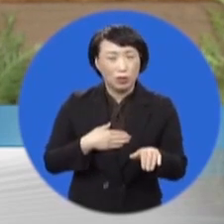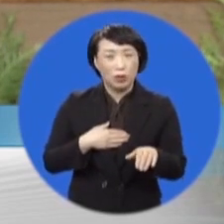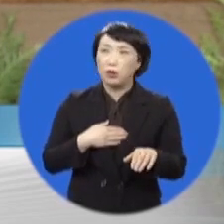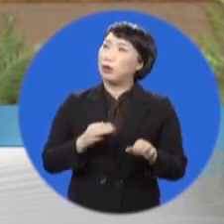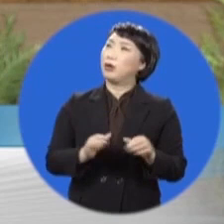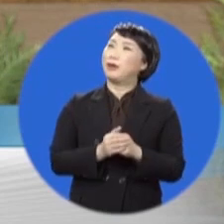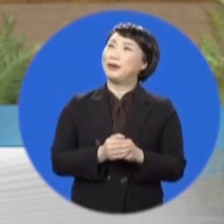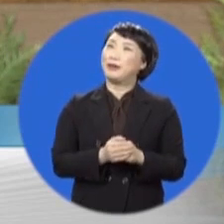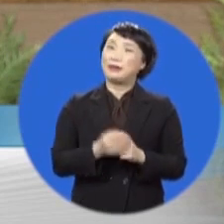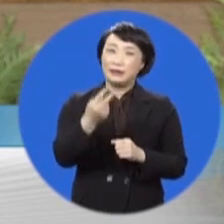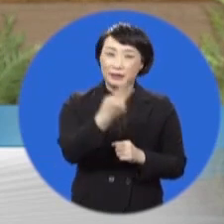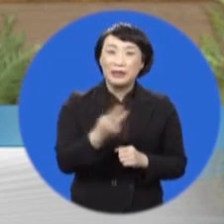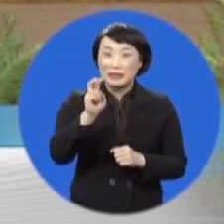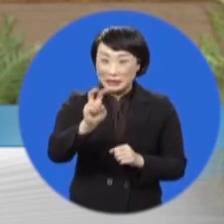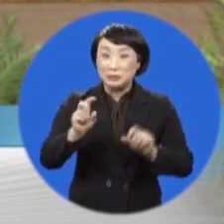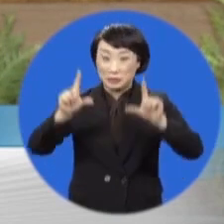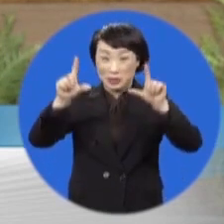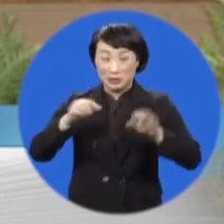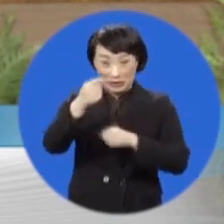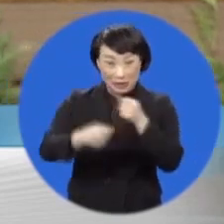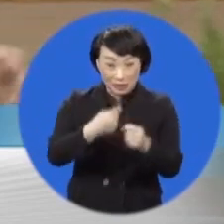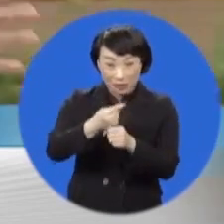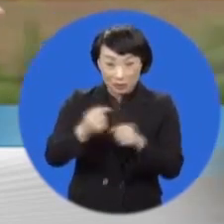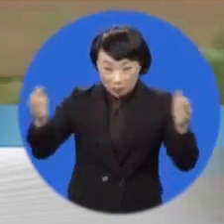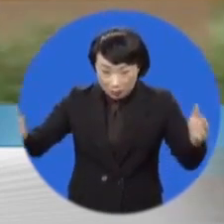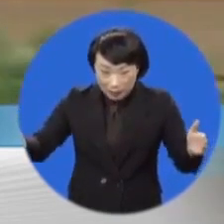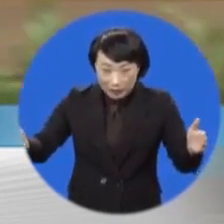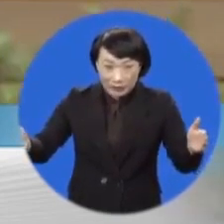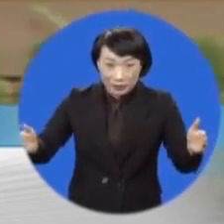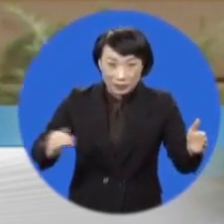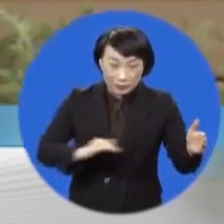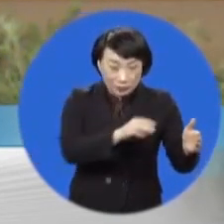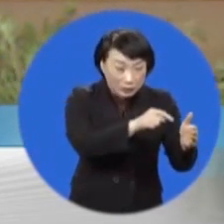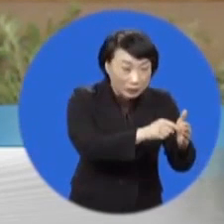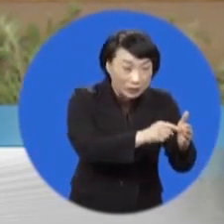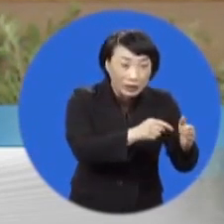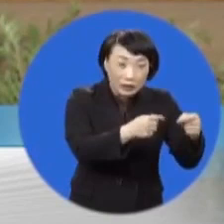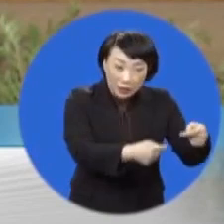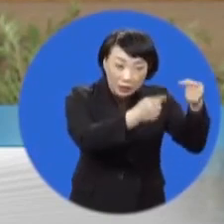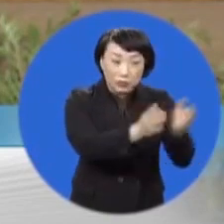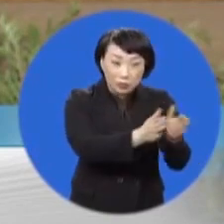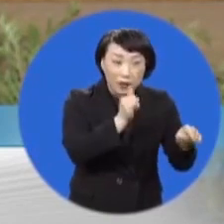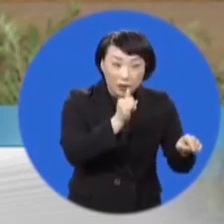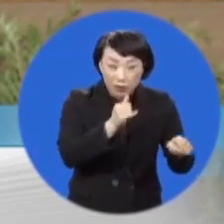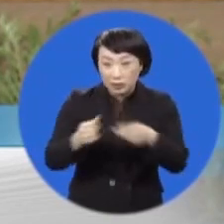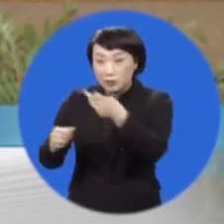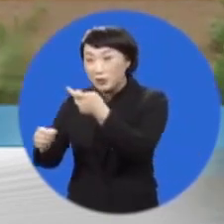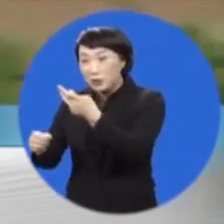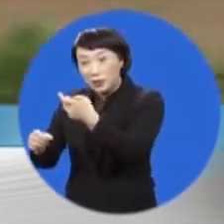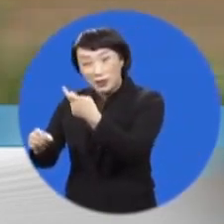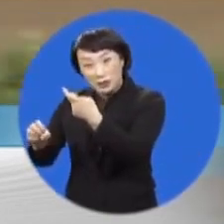춤 20 년도 하네 또 여기서 부터 출발 합니다 내가 3월